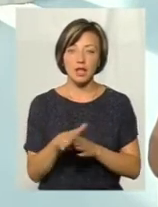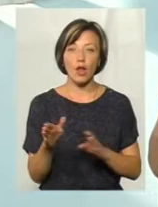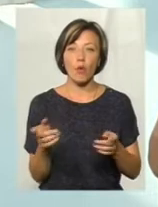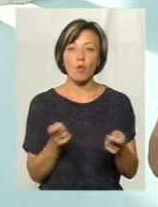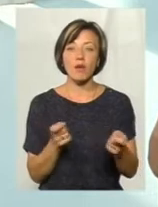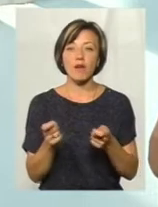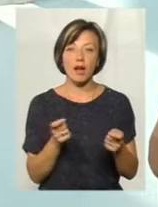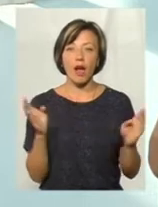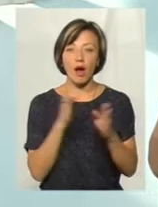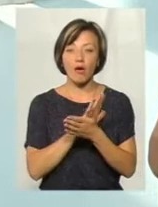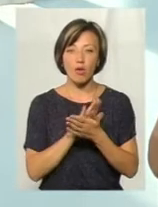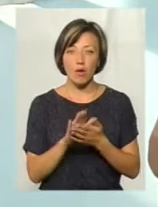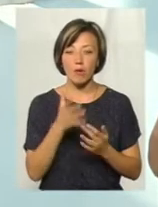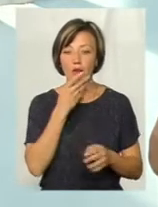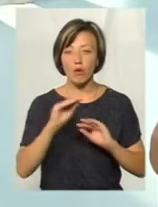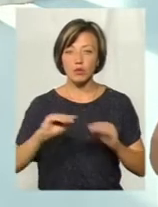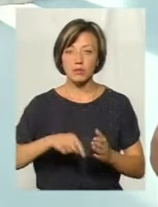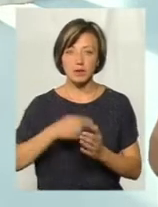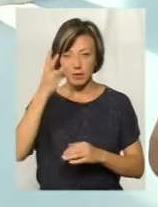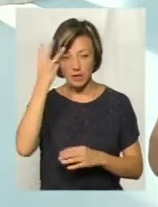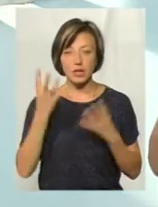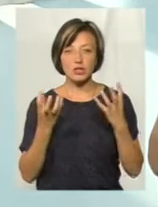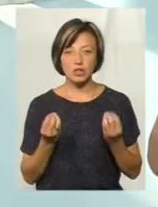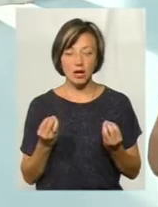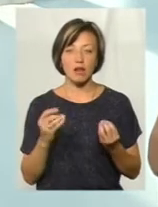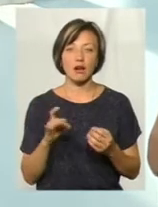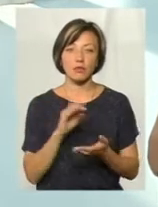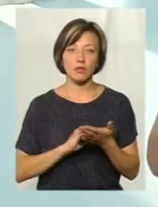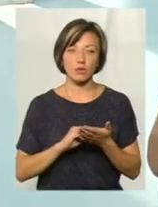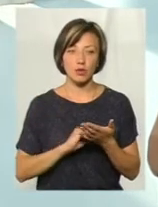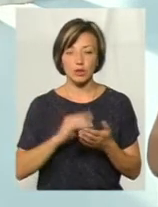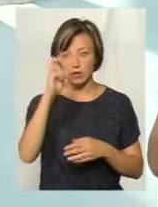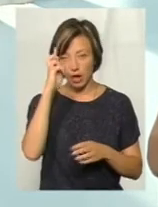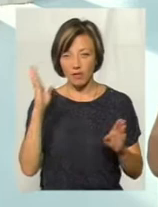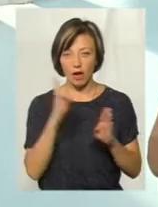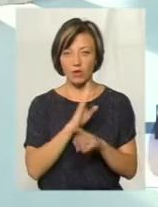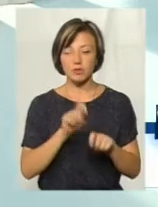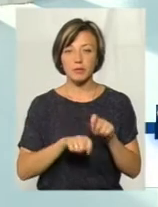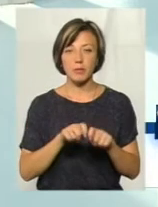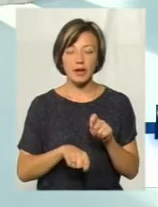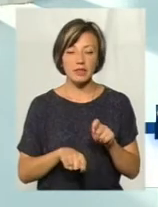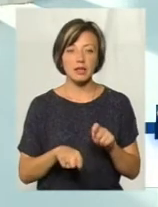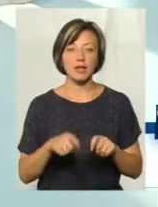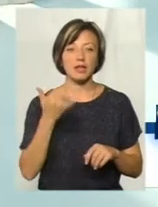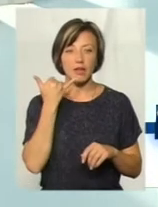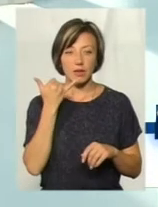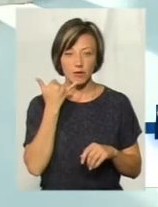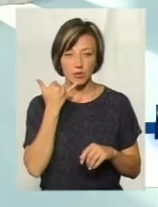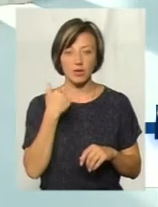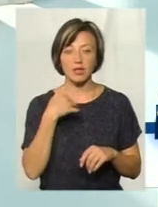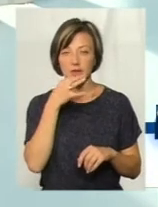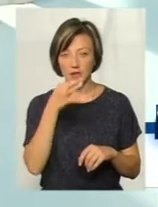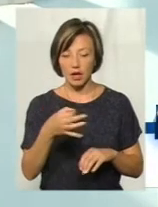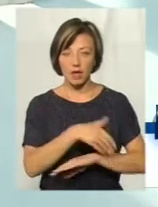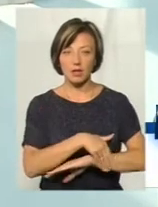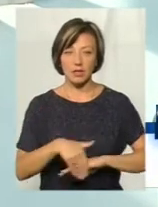та благоустрою міста Хмельницького. Є, ще раз повторюю, Державна екологічна інспекція, телефон гарячої лінії, якої я називав і адресу,